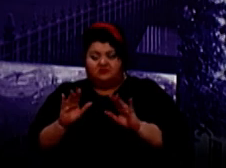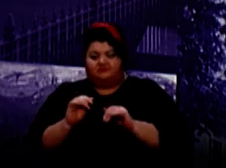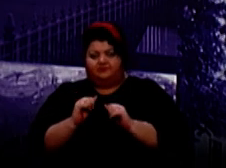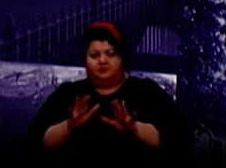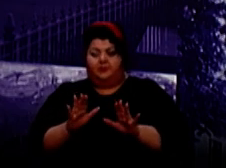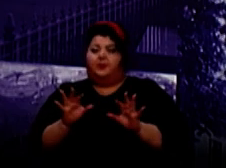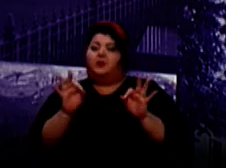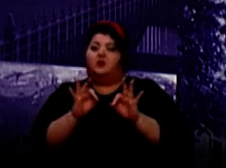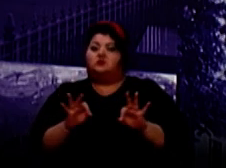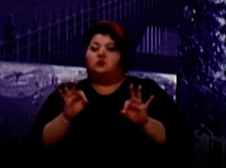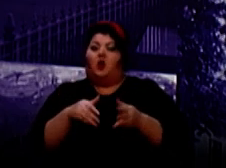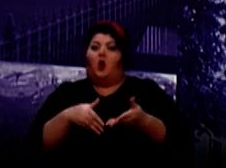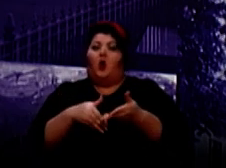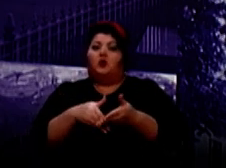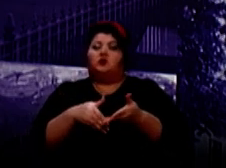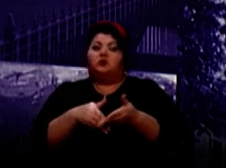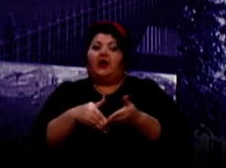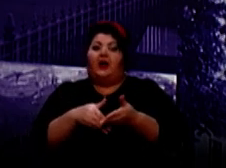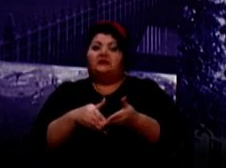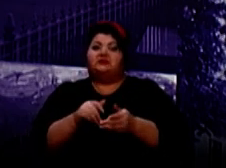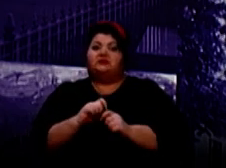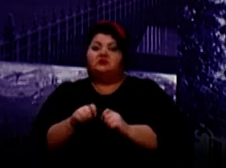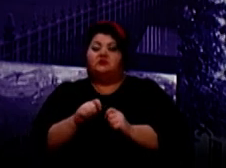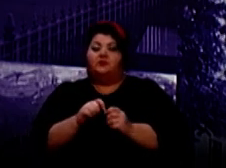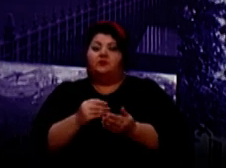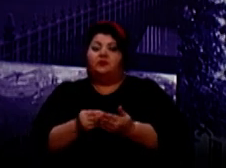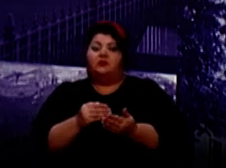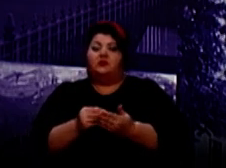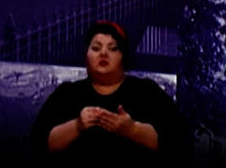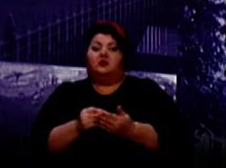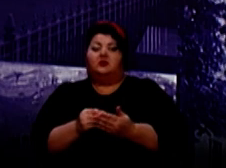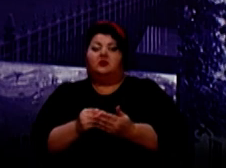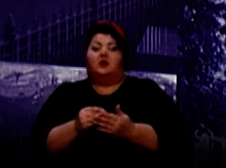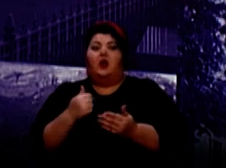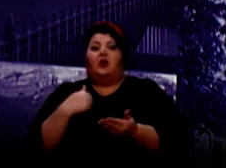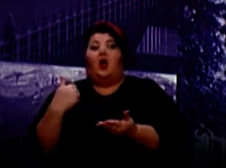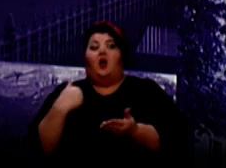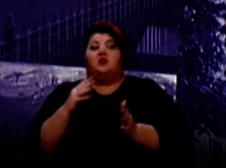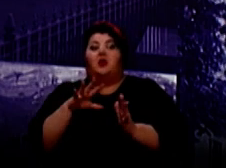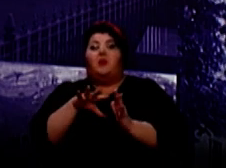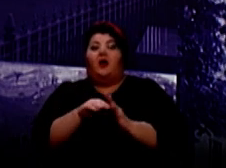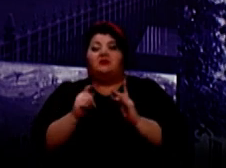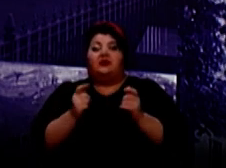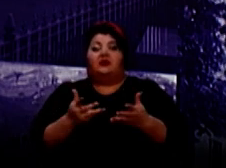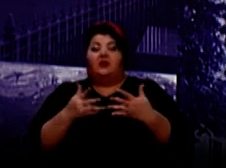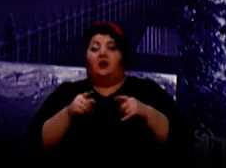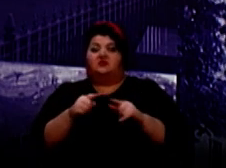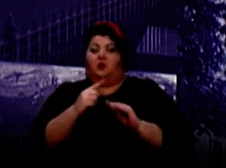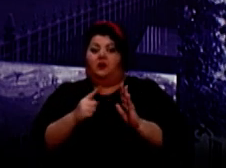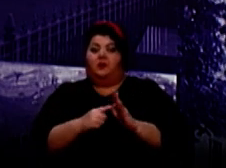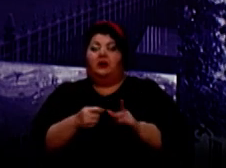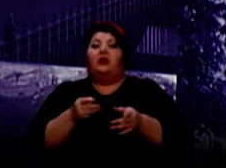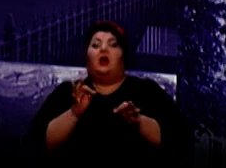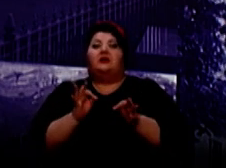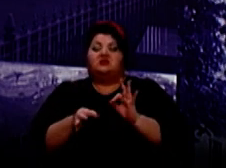послухаємо. Стосовно дотацій. Дякую за запитання. Дуже гарне і змістовне запитання, і я хотів би внести ясність в цьому питанні. Так, дійсно,